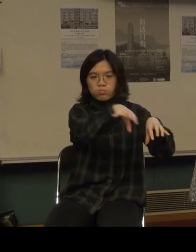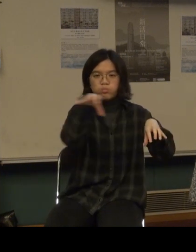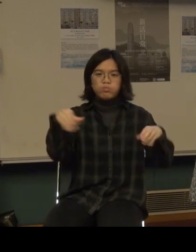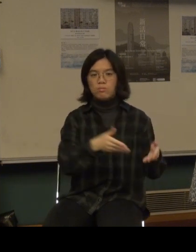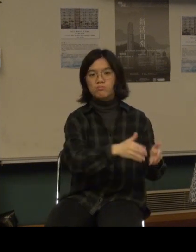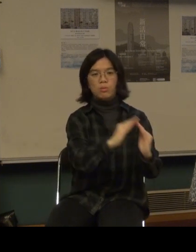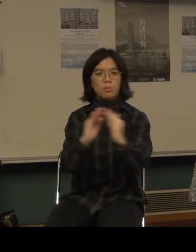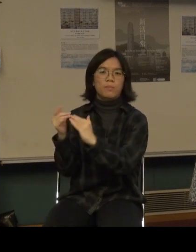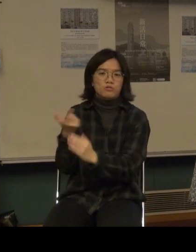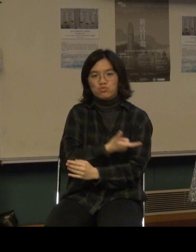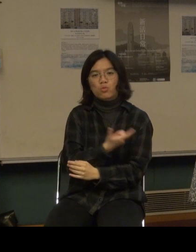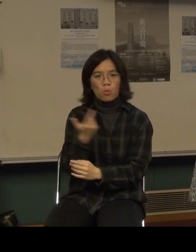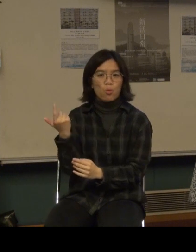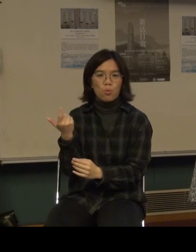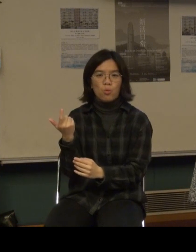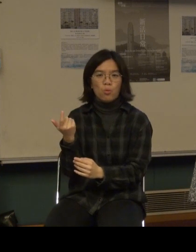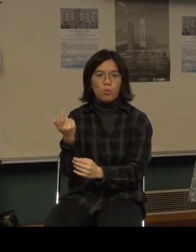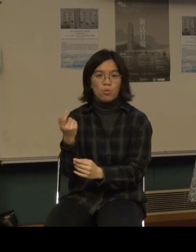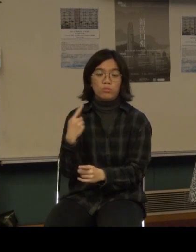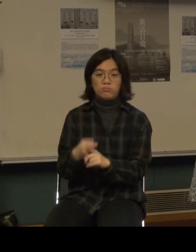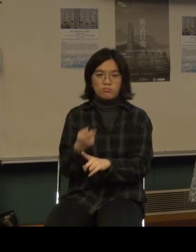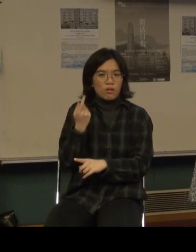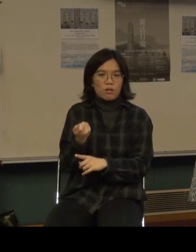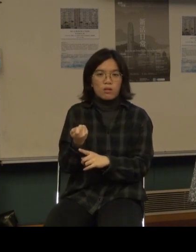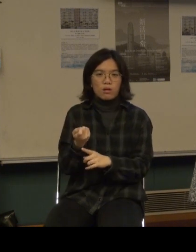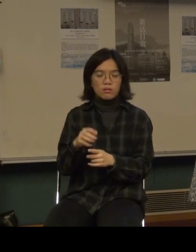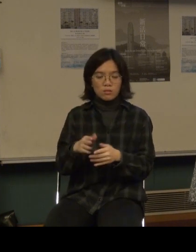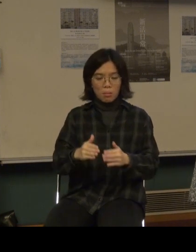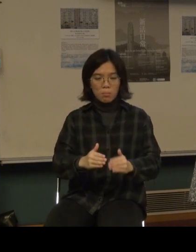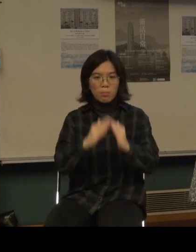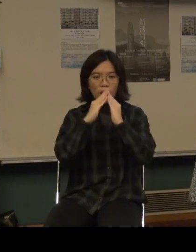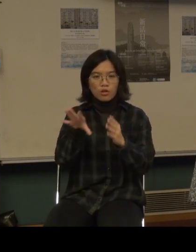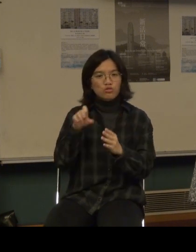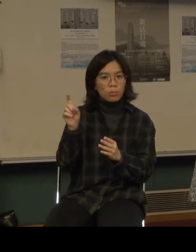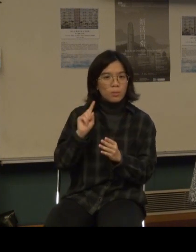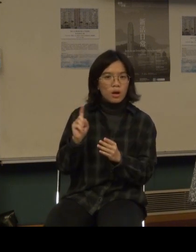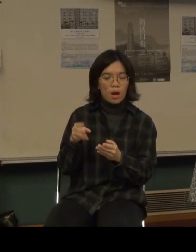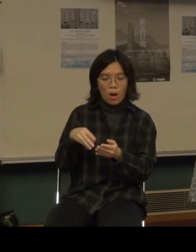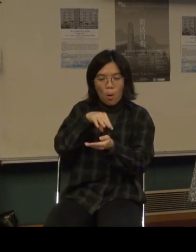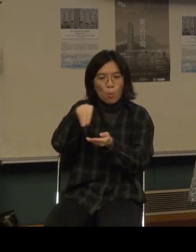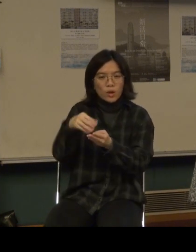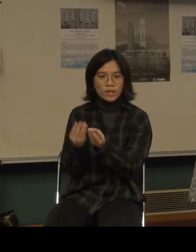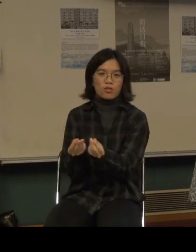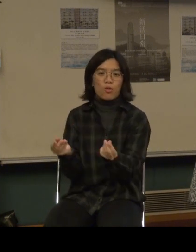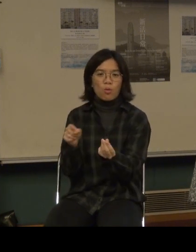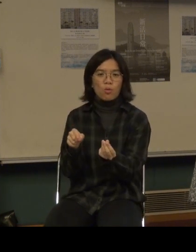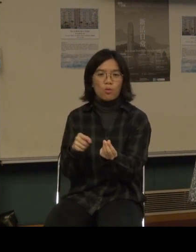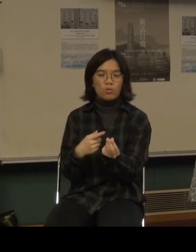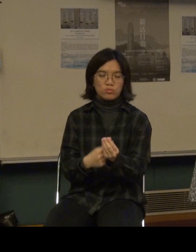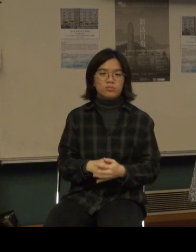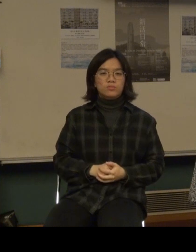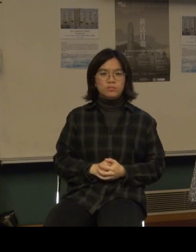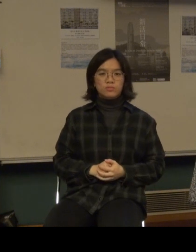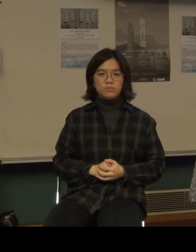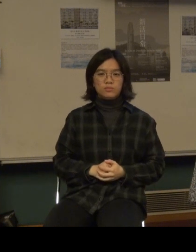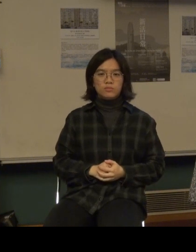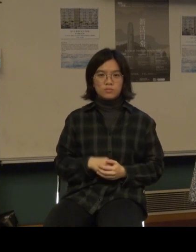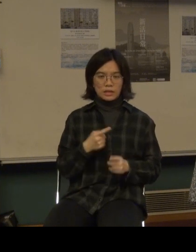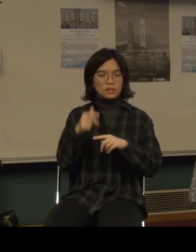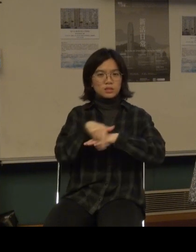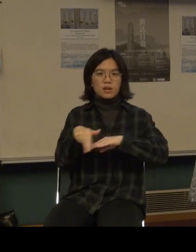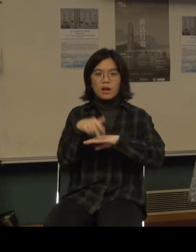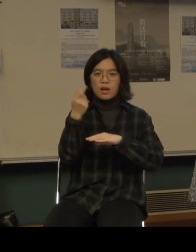嘅，就政府咧開始咧用混凝土咧去起呢啲咁嘅小型街市。其實佢嘅設計就好簡單嘅，幾乎咧佢只